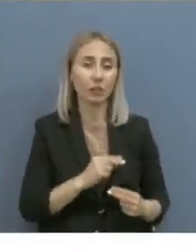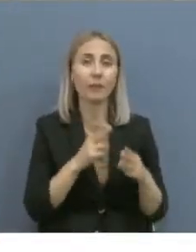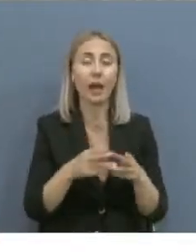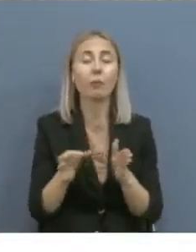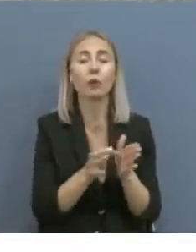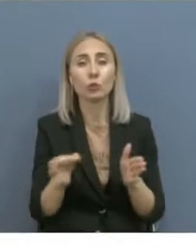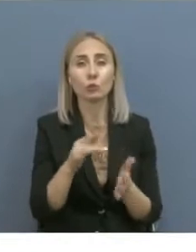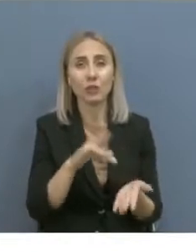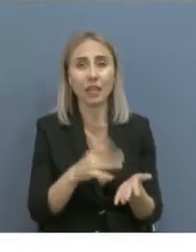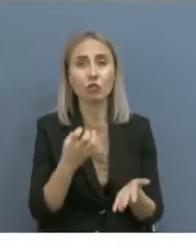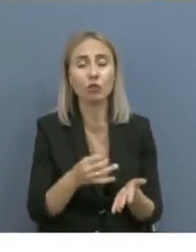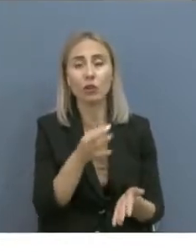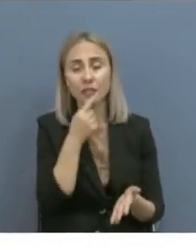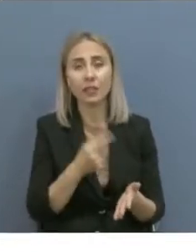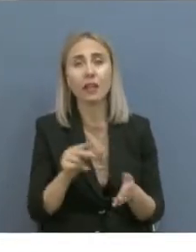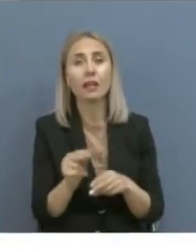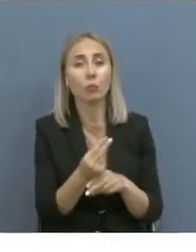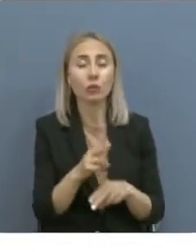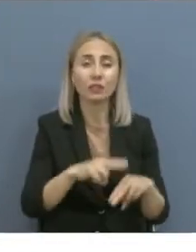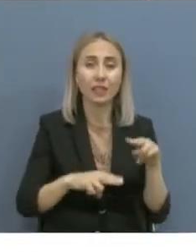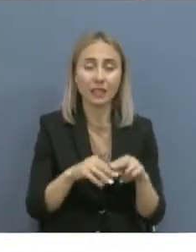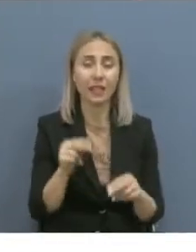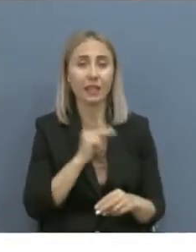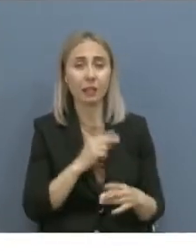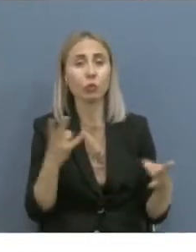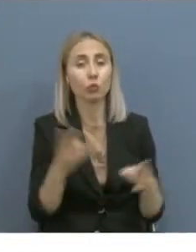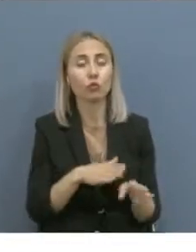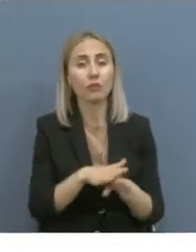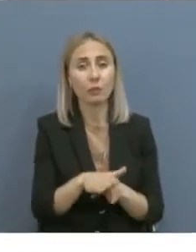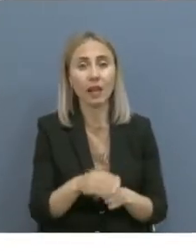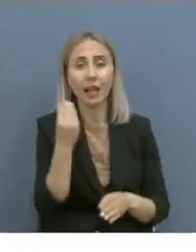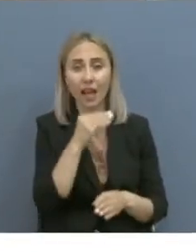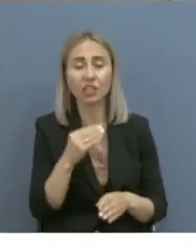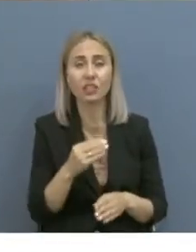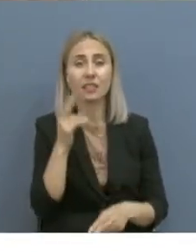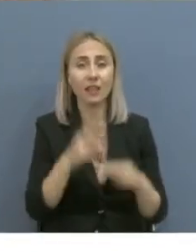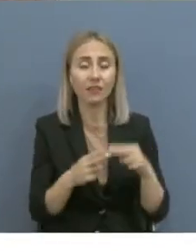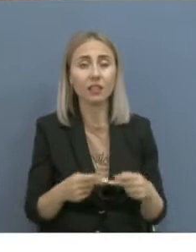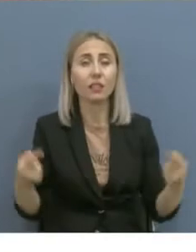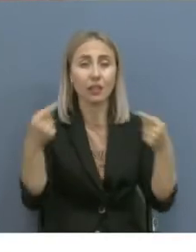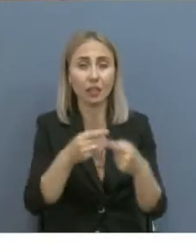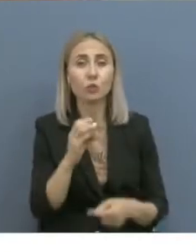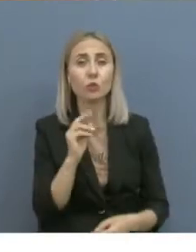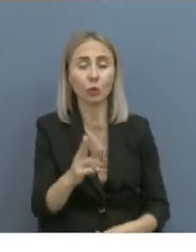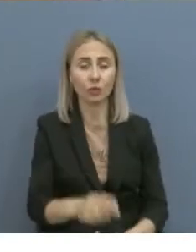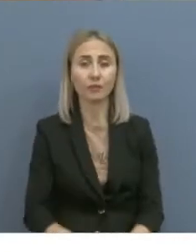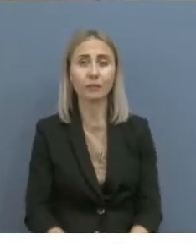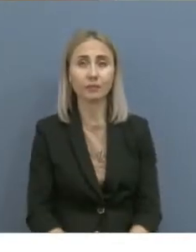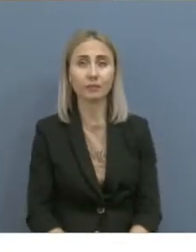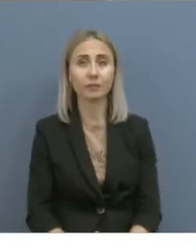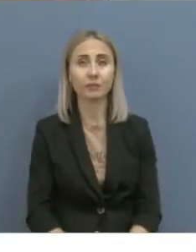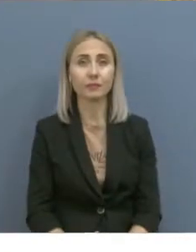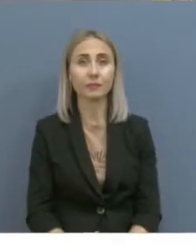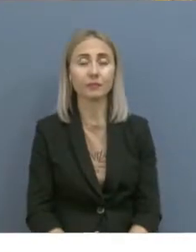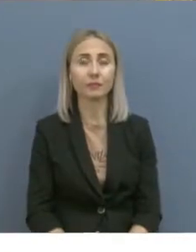мүмкіндік қарастырылған. Іссапар соңында облыс әкімі Ермек Маржықбаев құрылыс пен жөндеу жұмыстарына жауапты мердігер компания өкілдеріне нысандар сапалы әрі